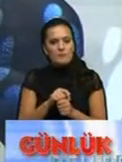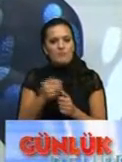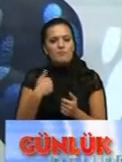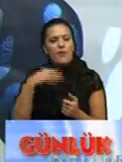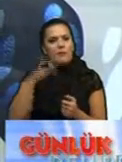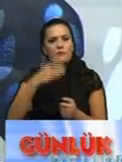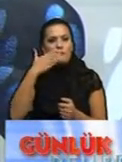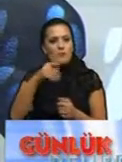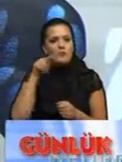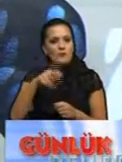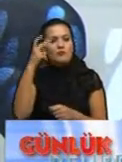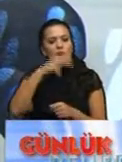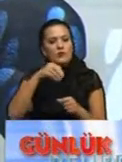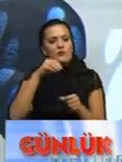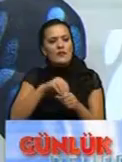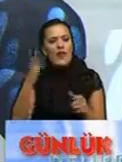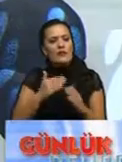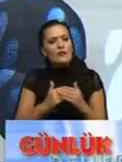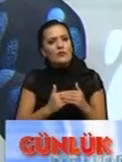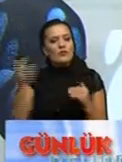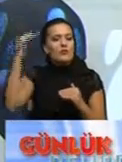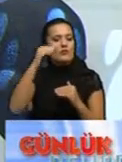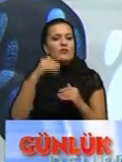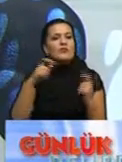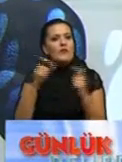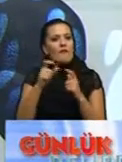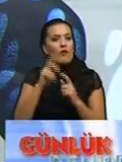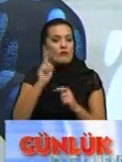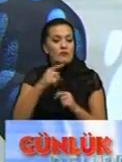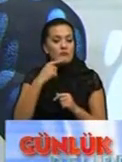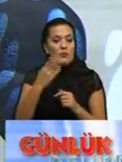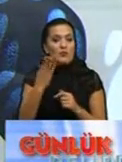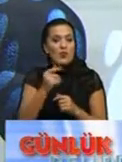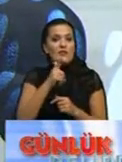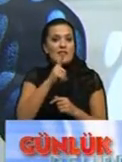iddiam şudur ki müzikte en üst boyut senfonik müziktir. Çok